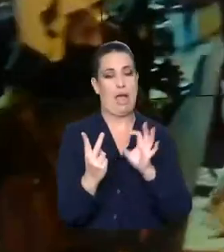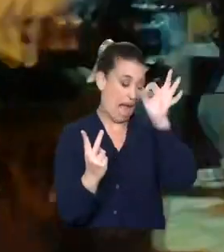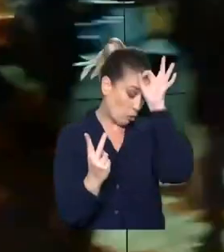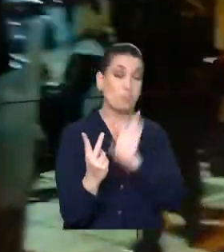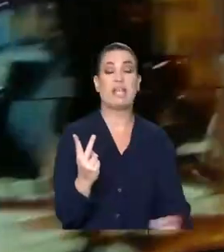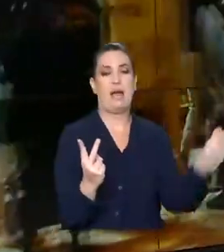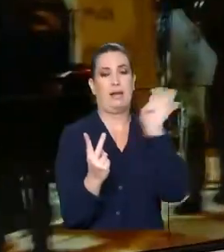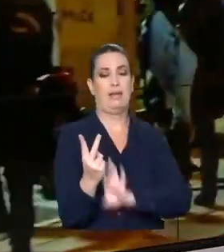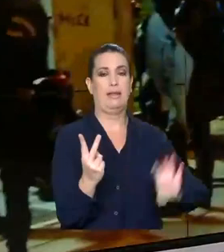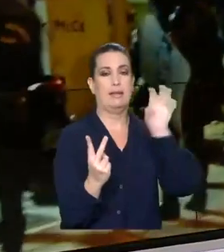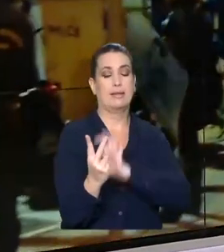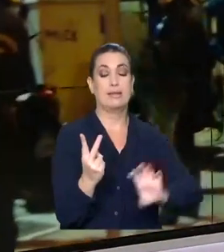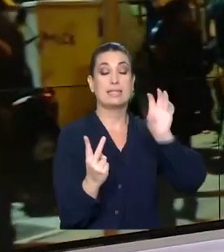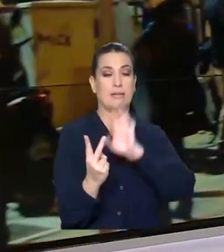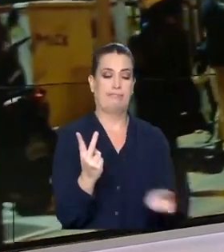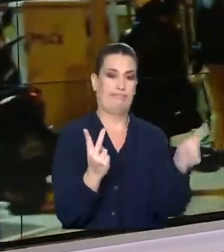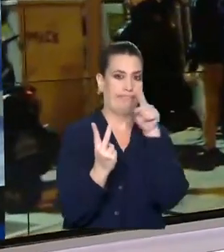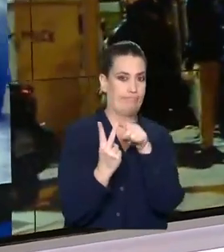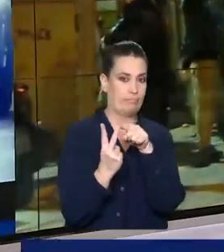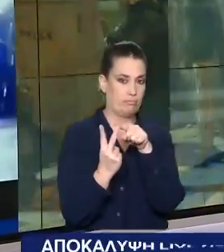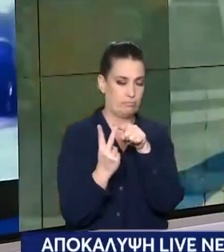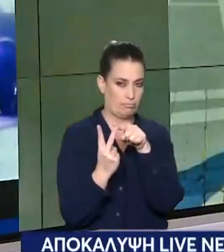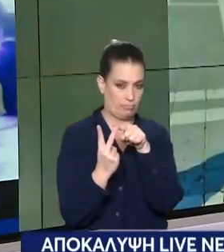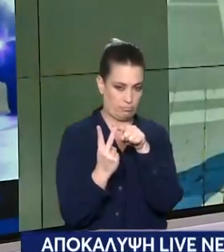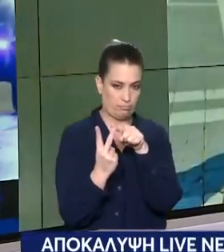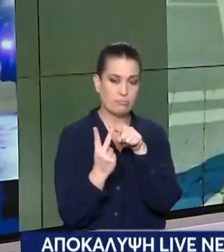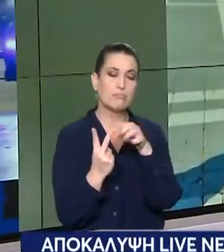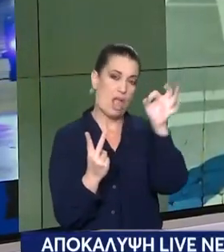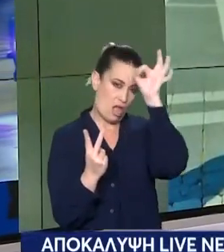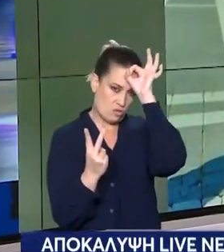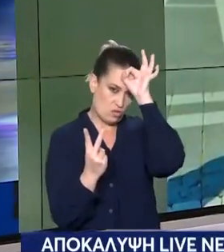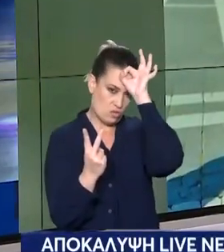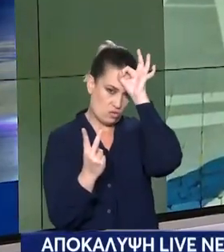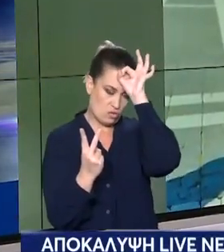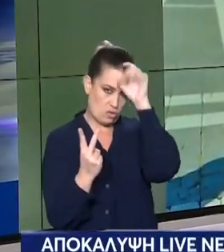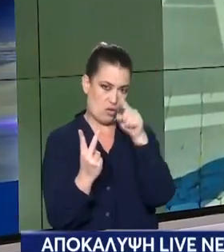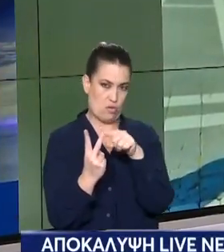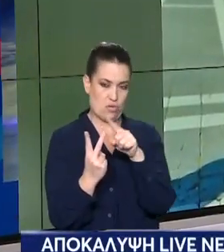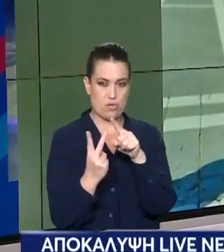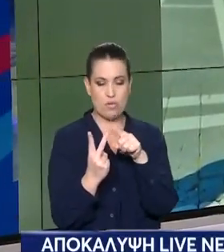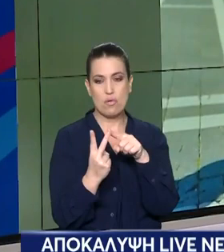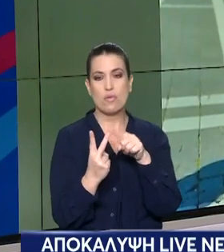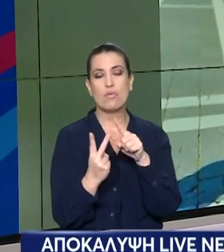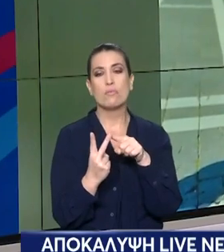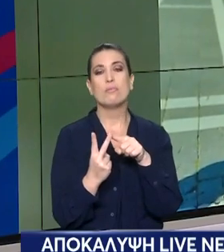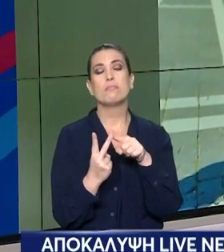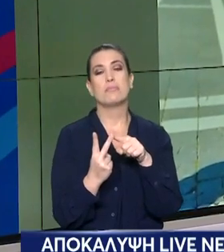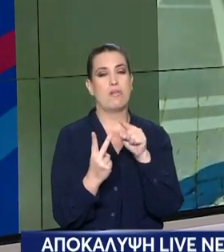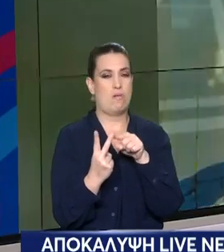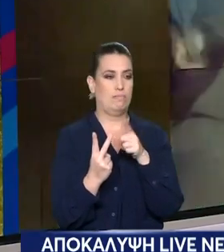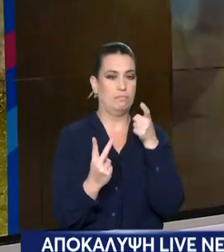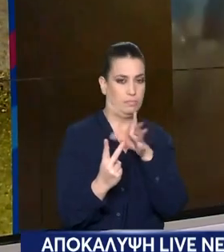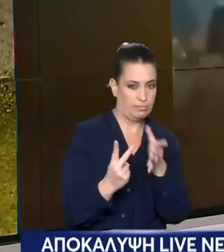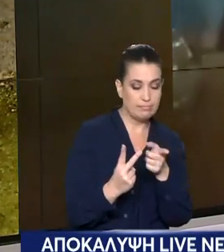Αυτό που έχει να κάνει με τον ίδιο τον αστυνομικό και το να σωθεί. Και το δεύτερο, να βρεθεί η υπεύθυνη αυτής